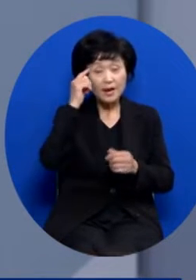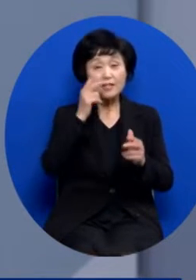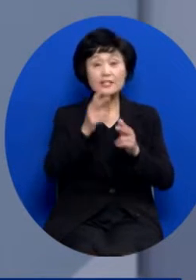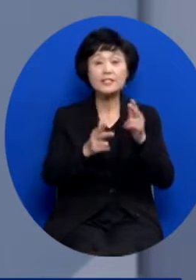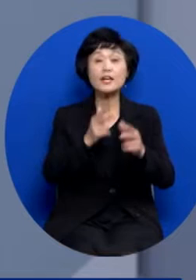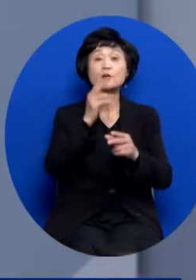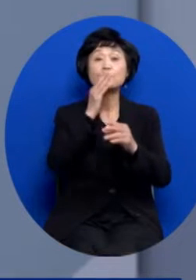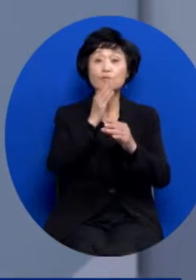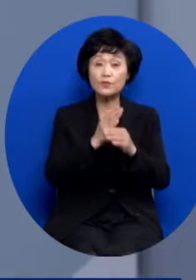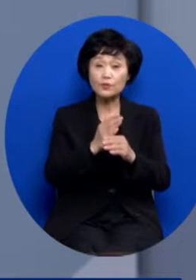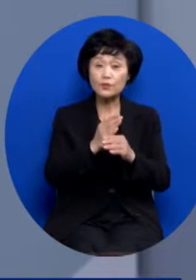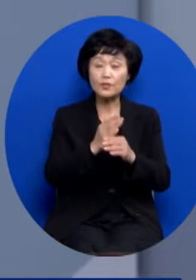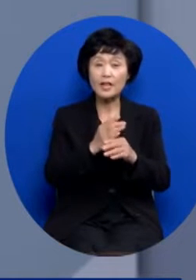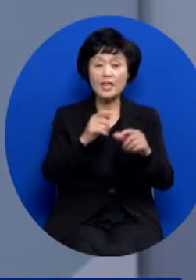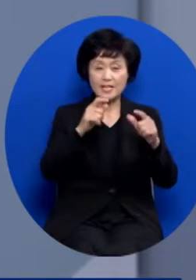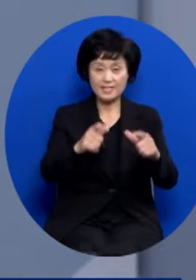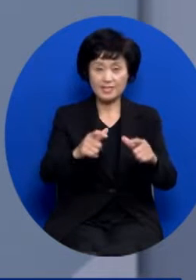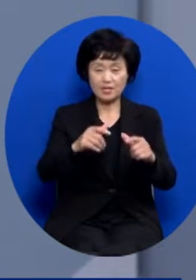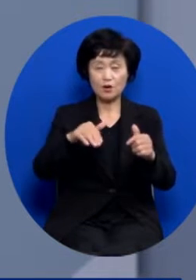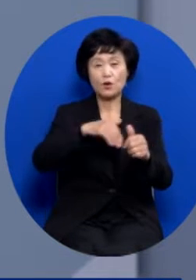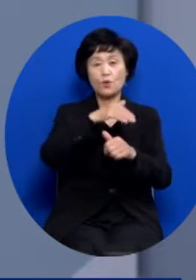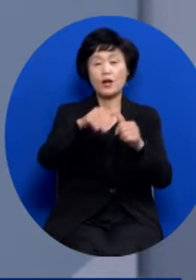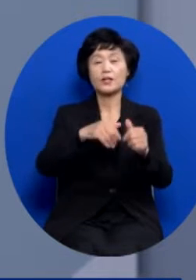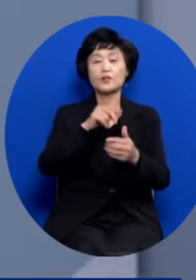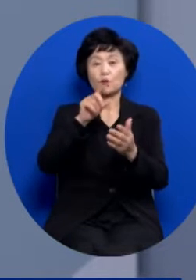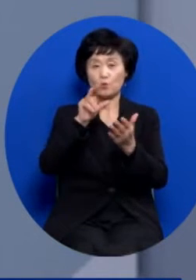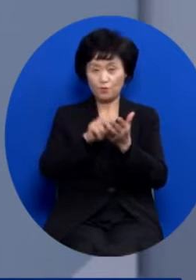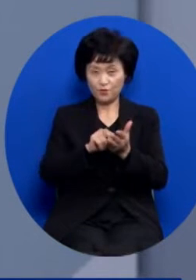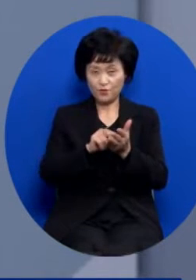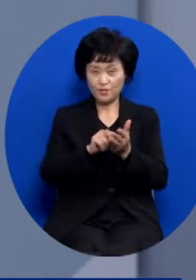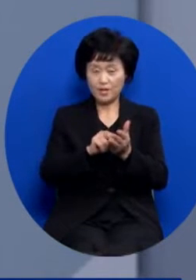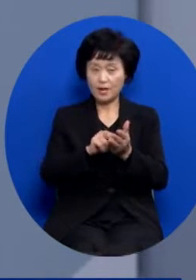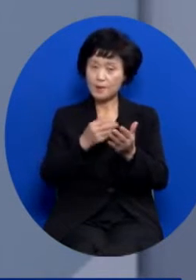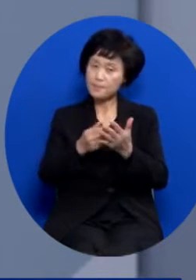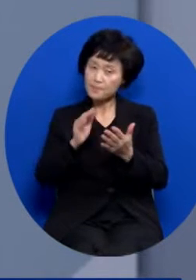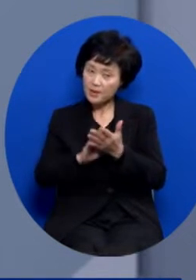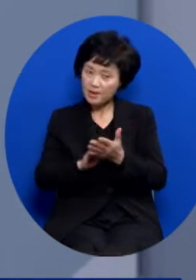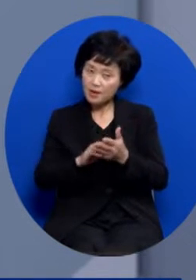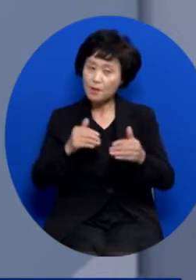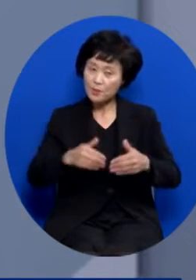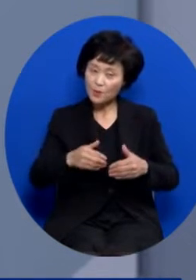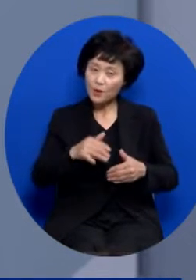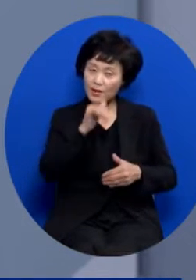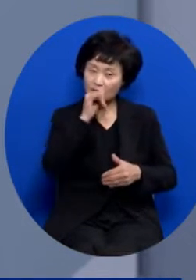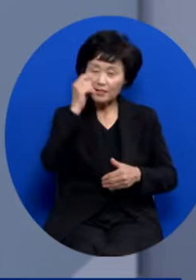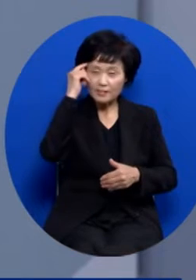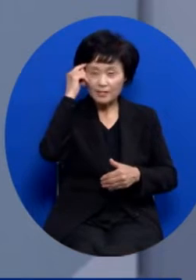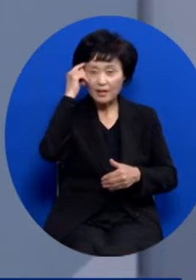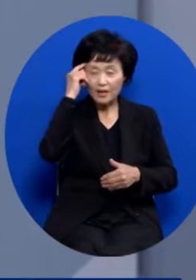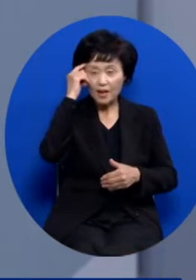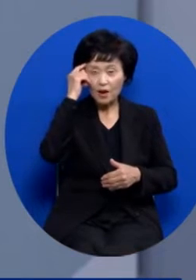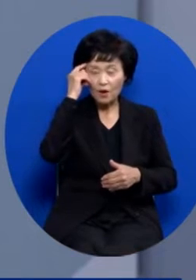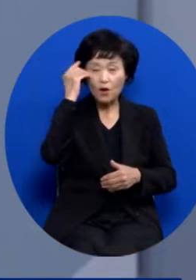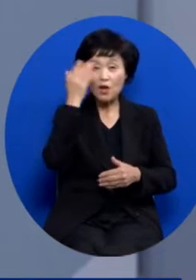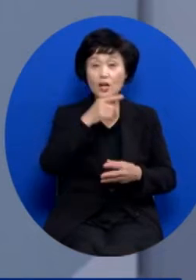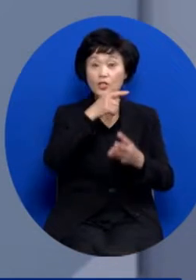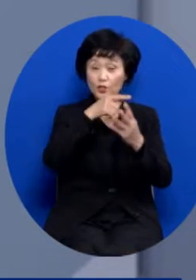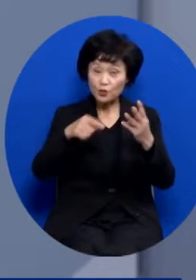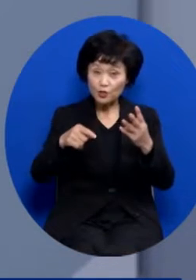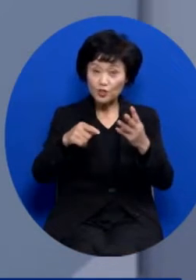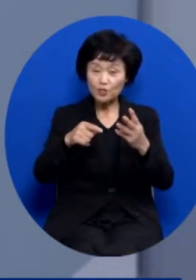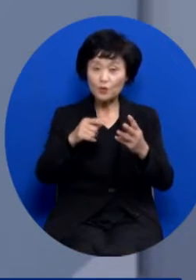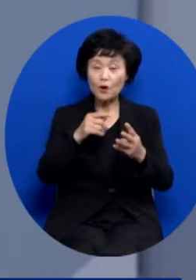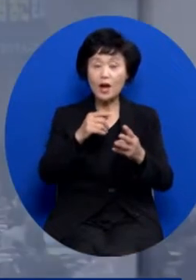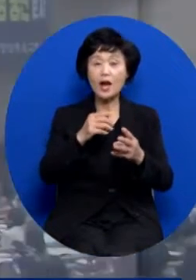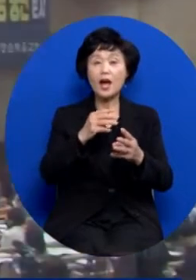가운데는 지역의 환경 문제를 좀 개선해야 되겠다 하는 그런 마음으로 청주시와 MOU를 체결을